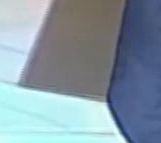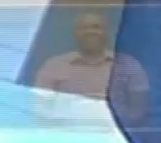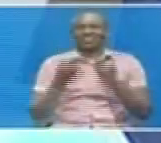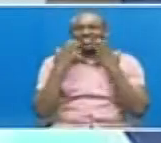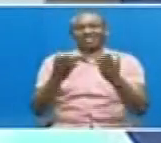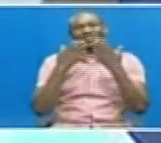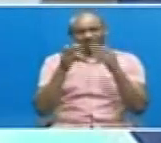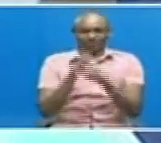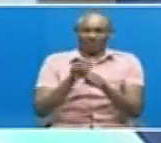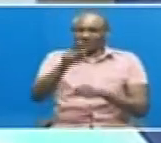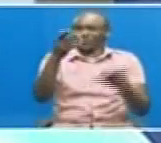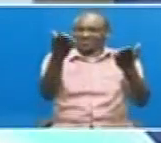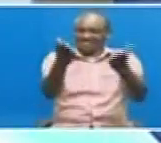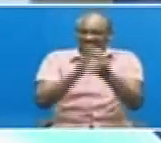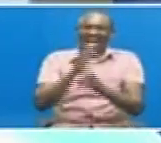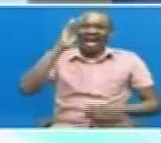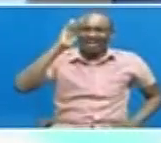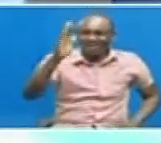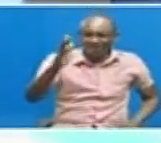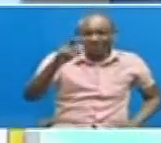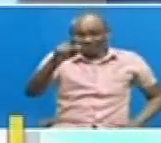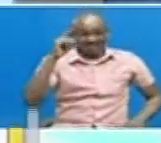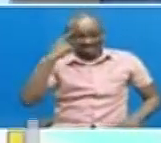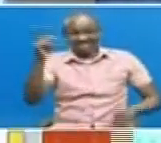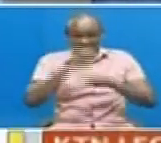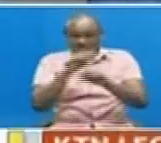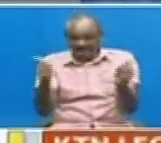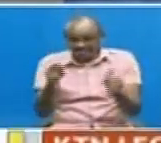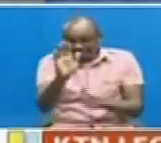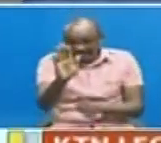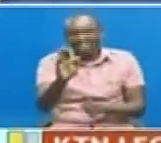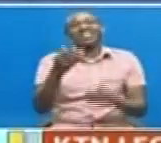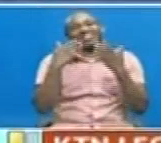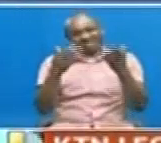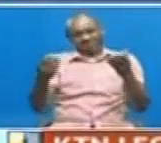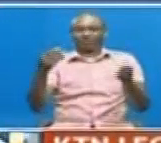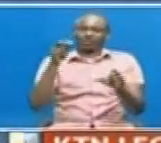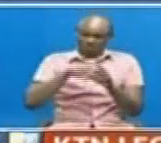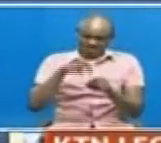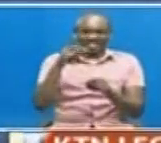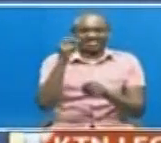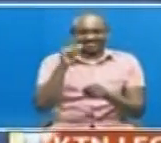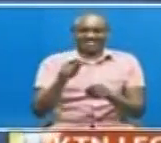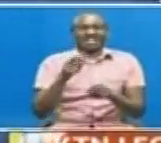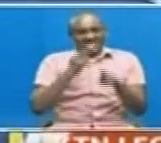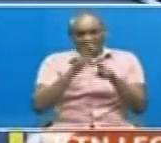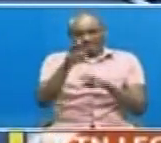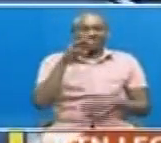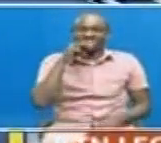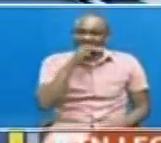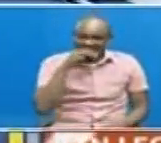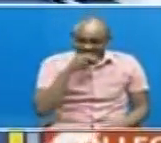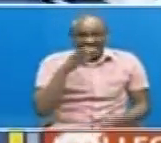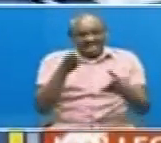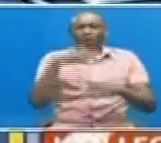Na mbarabara kabisa mpenzi mtazamaji popote ulipo hujambo na tumbo umeshinda vyema. Asante sana kwa kujiunga nami kwenye taarifa za KTN leo weekend. Mimi ni Mwanaisha Shizuga na